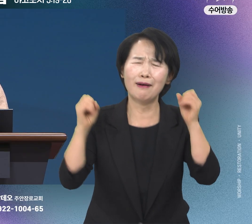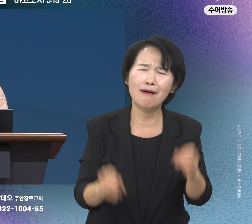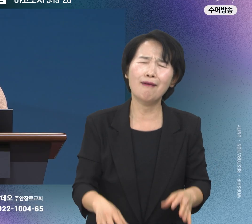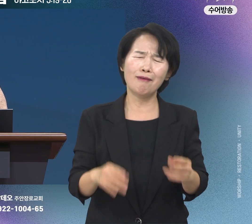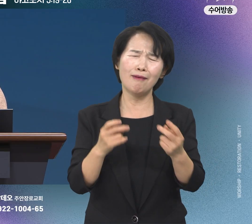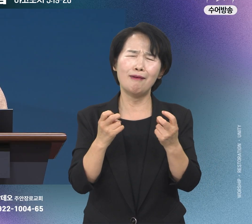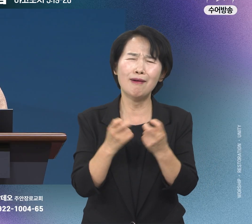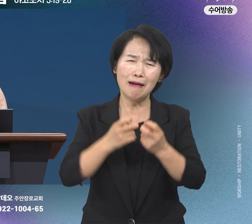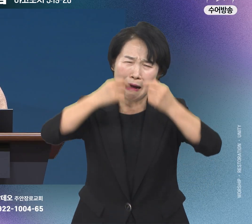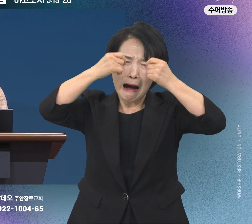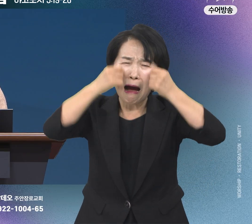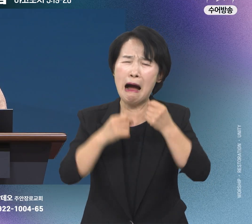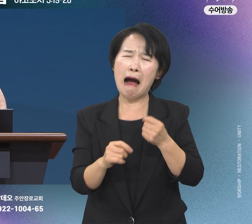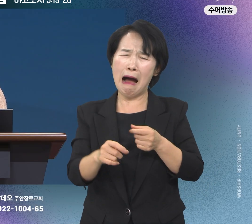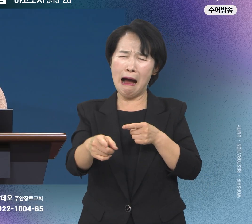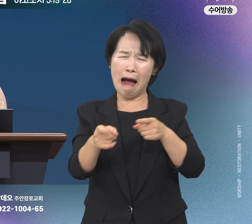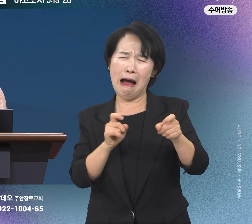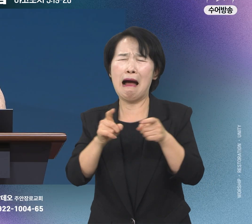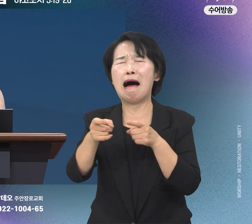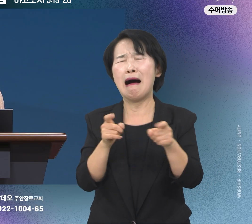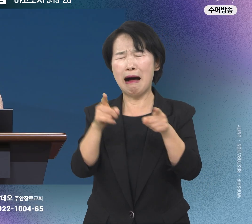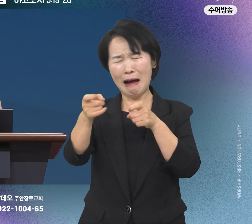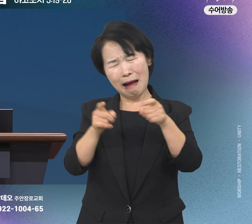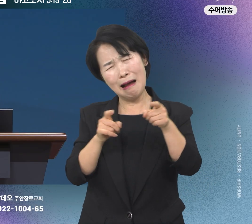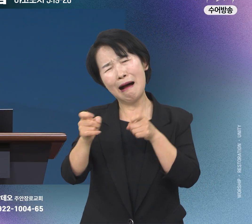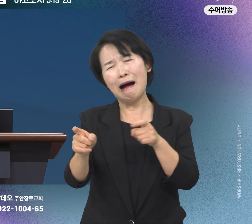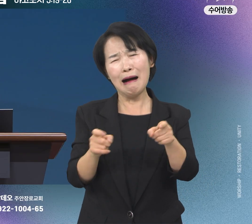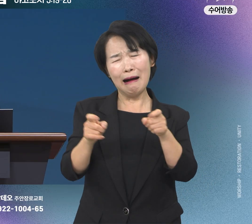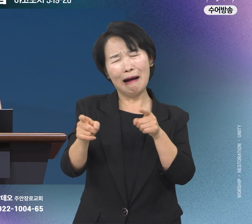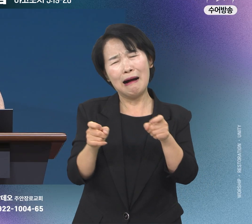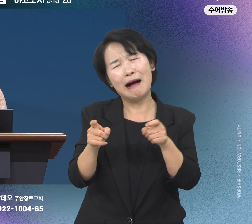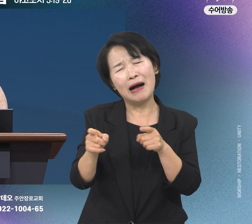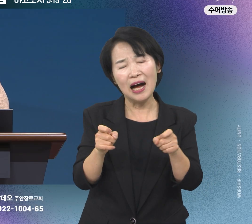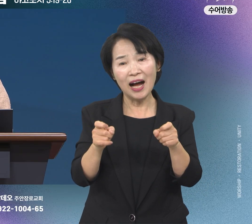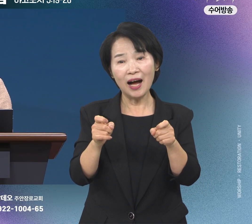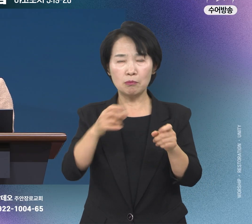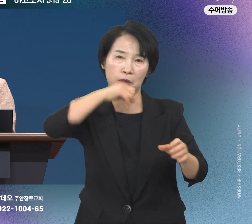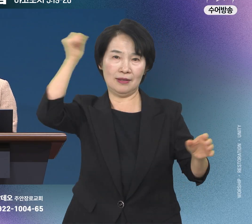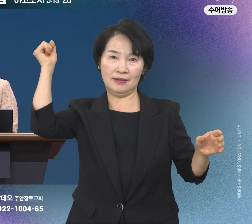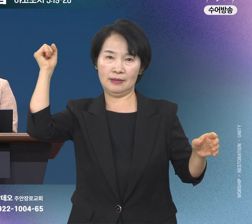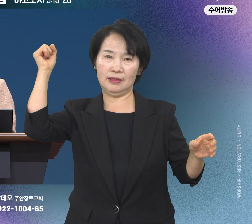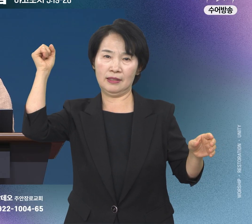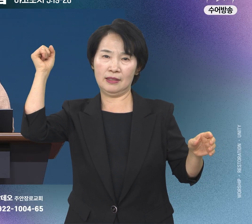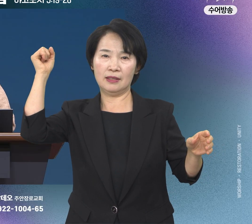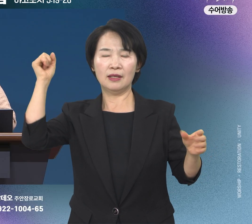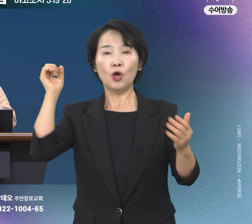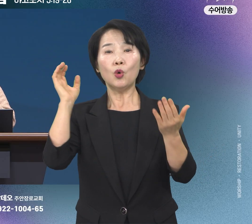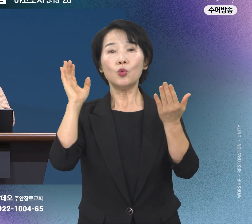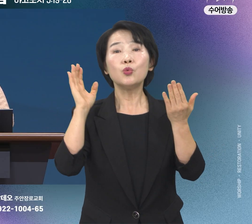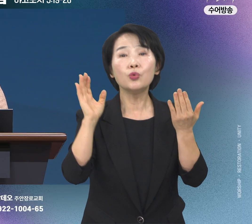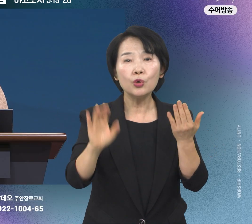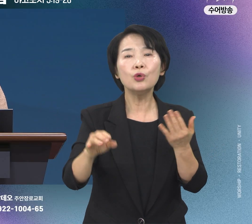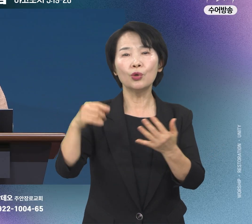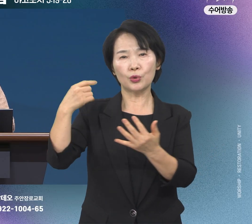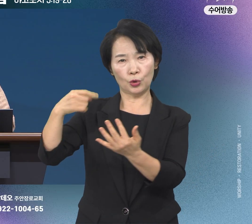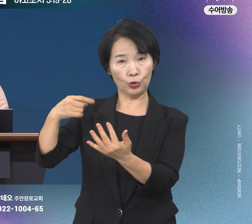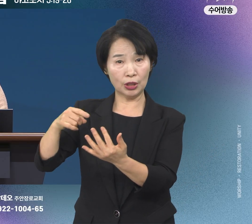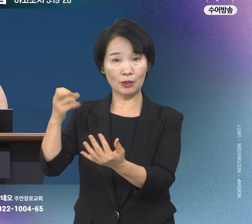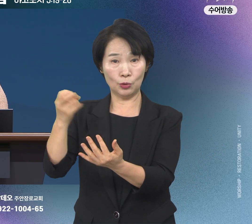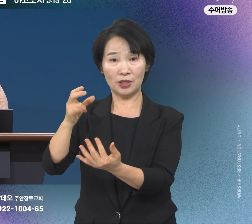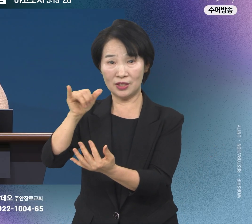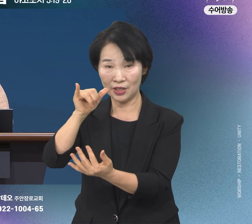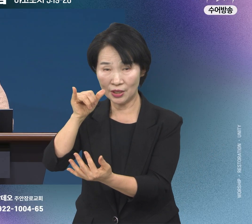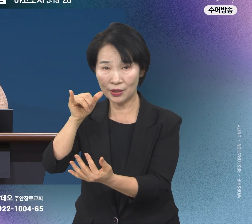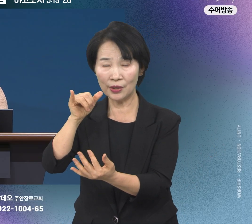좋아요? 그래서 울고불고 한 뒤에 이단 상담소의 후속 교육 프로그램에 가게 되었습니다. 보통 이단을 탈퇴하고